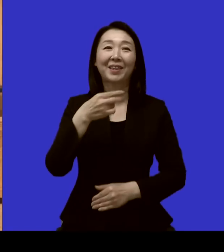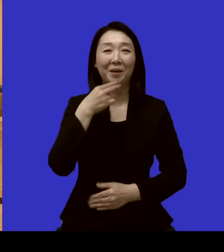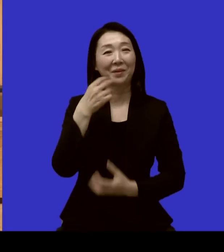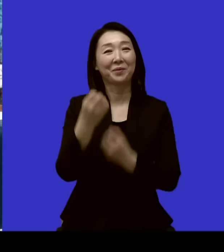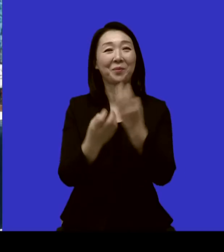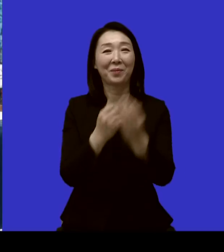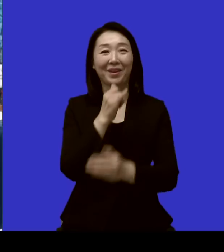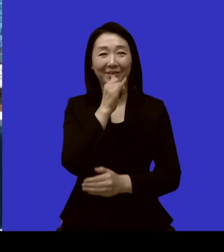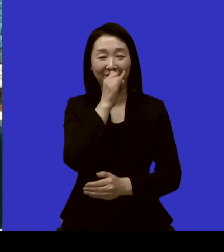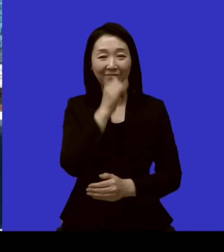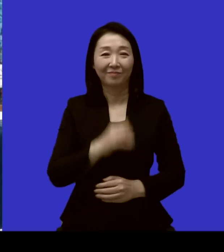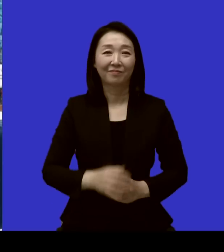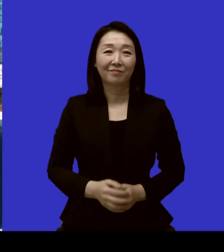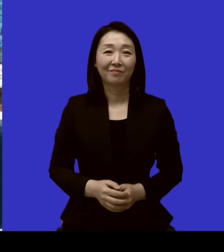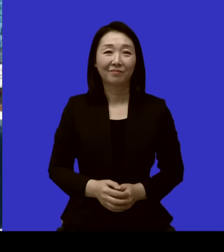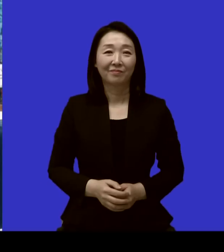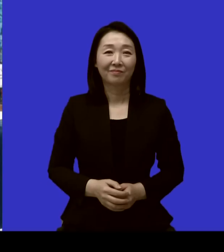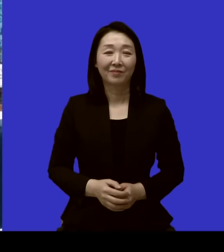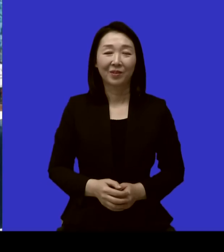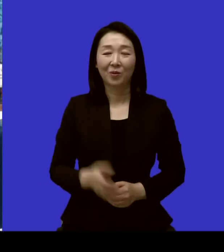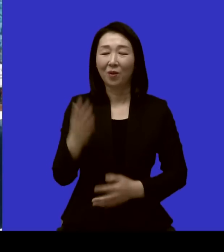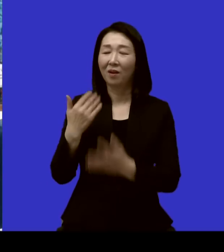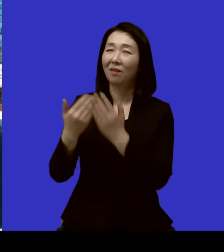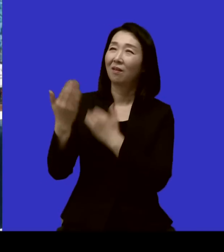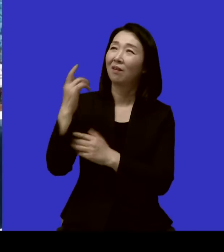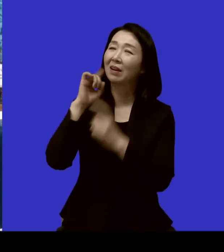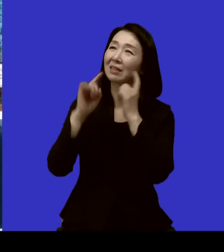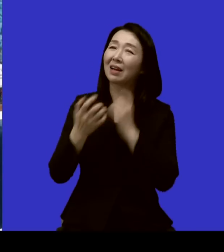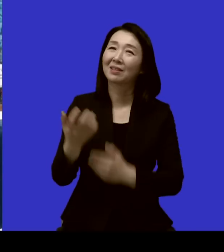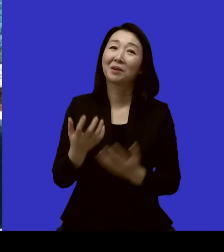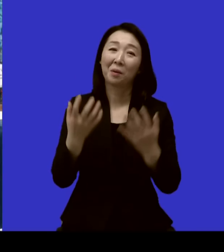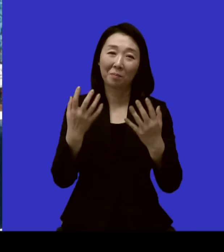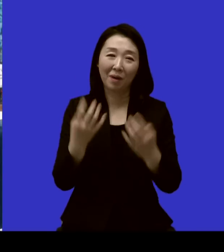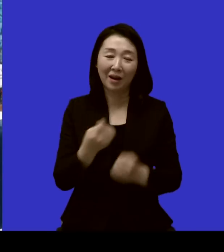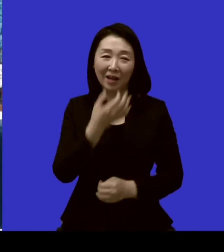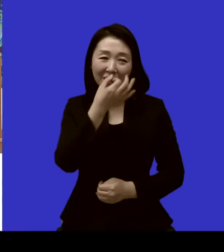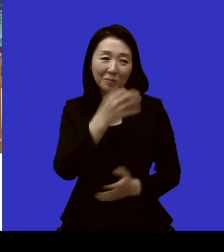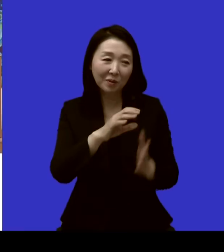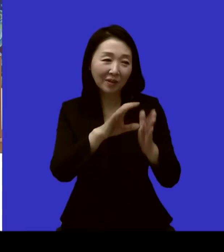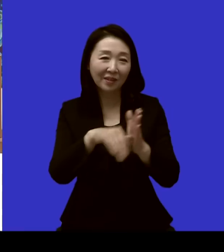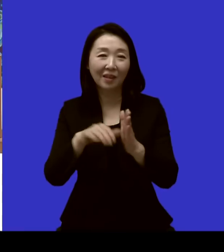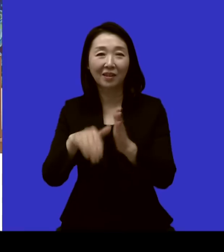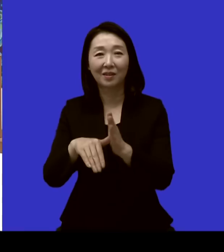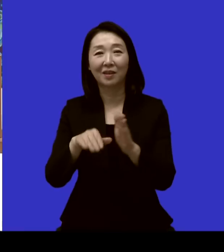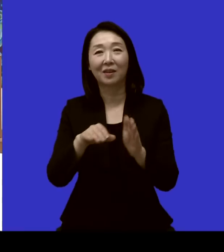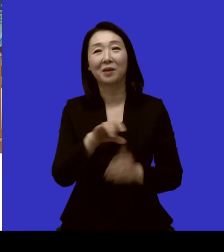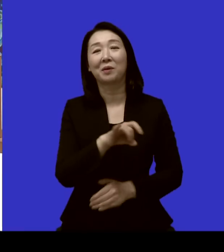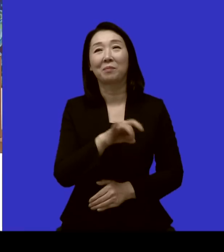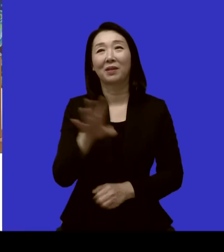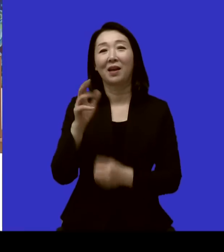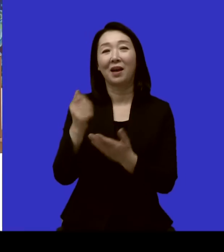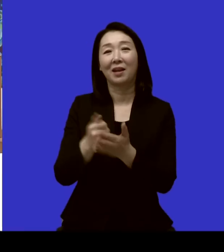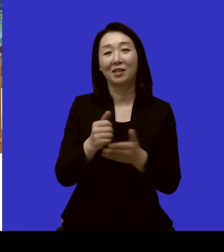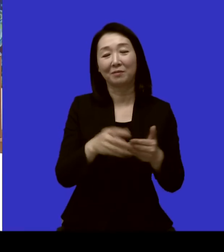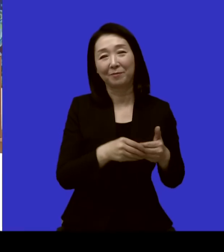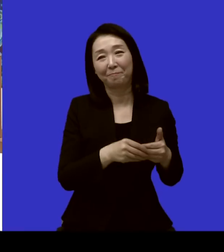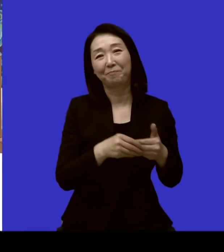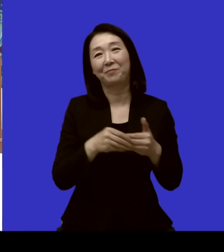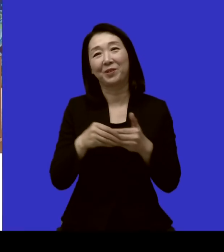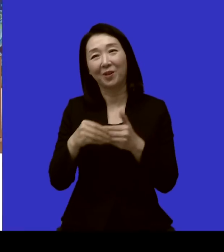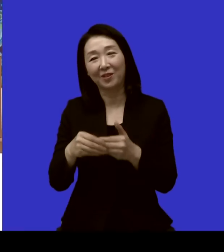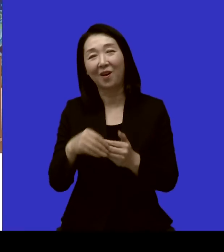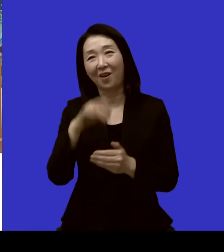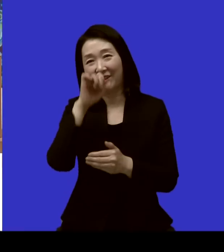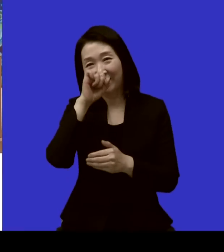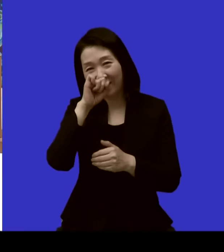하시는 분입니다. 네, 아팠던 과거도 정말 힘들었던 그 순간순간들도 하나님이 다 끌어모아서 선하게 사용하셨다